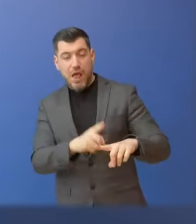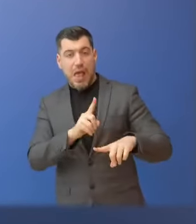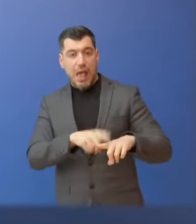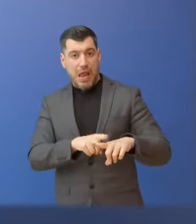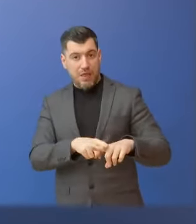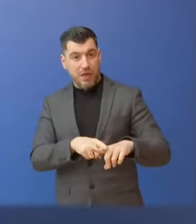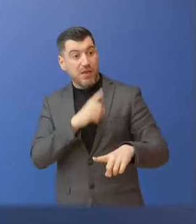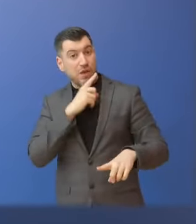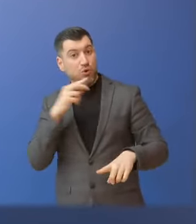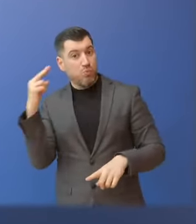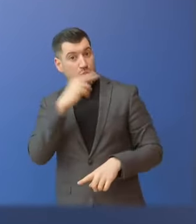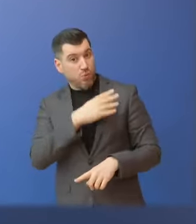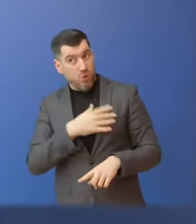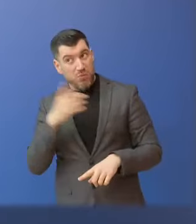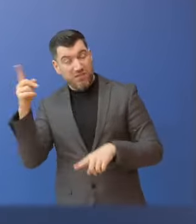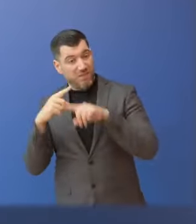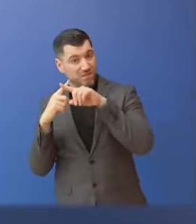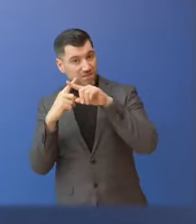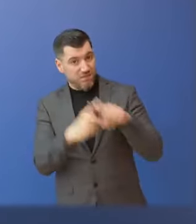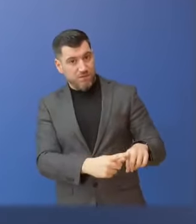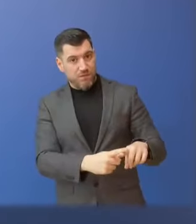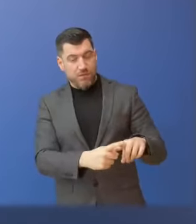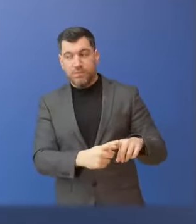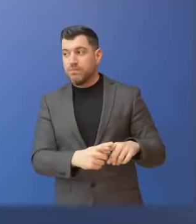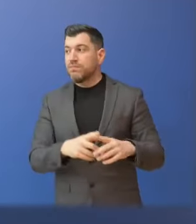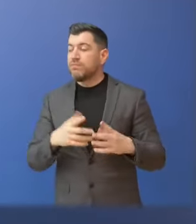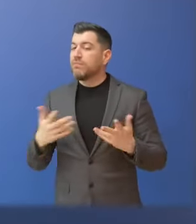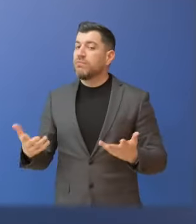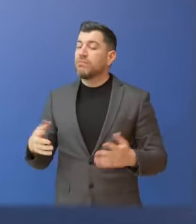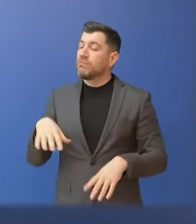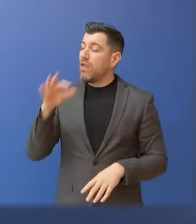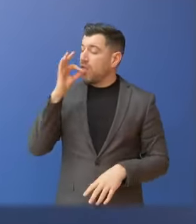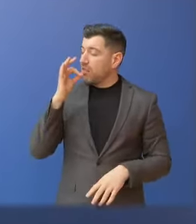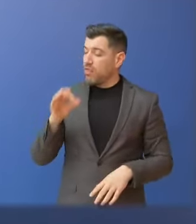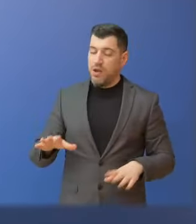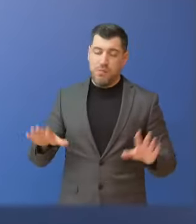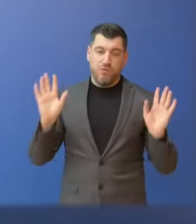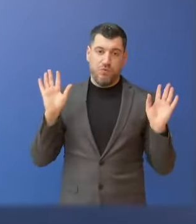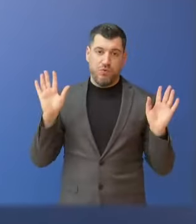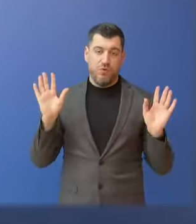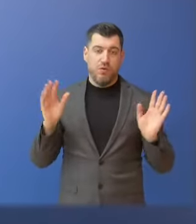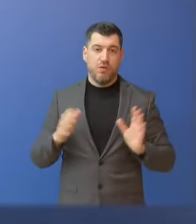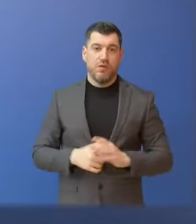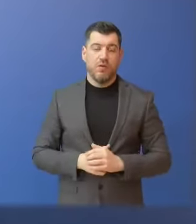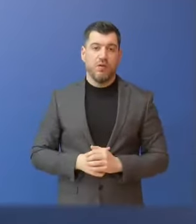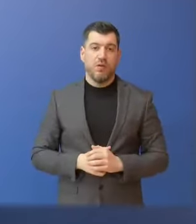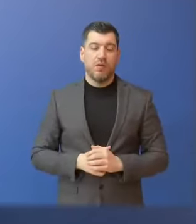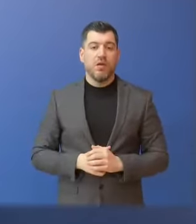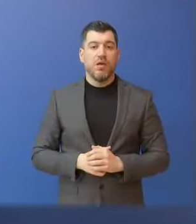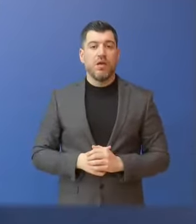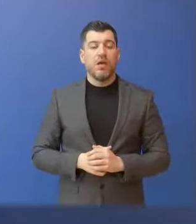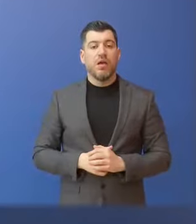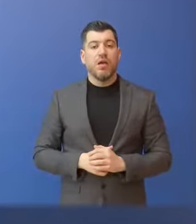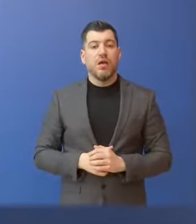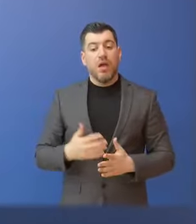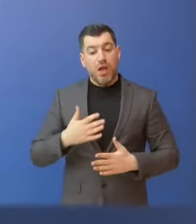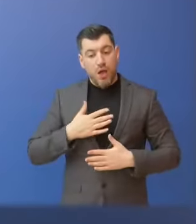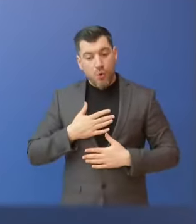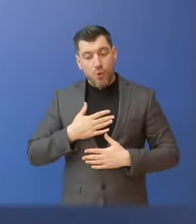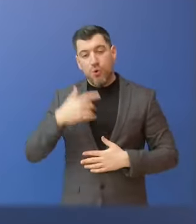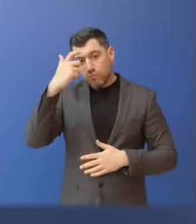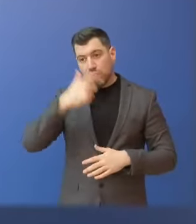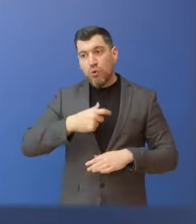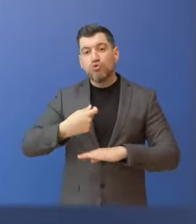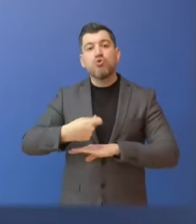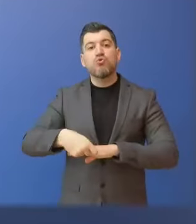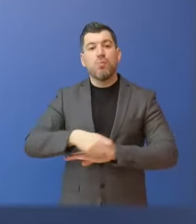εγώ κάτι τέτοιο καταρχάς να πούμε ότι και αυτό είναι και μία άποψη της κυβέρνησης και μάλιστα και προσωπική μου άποψη και ως νομικός δεν